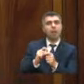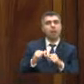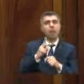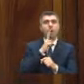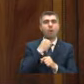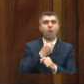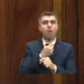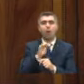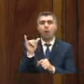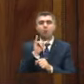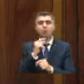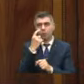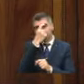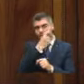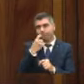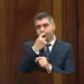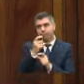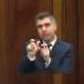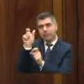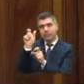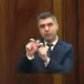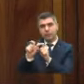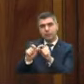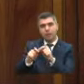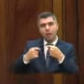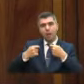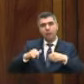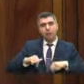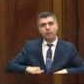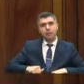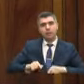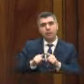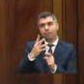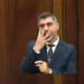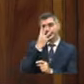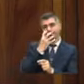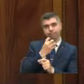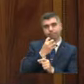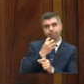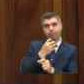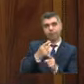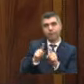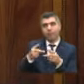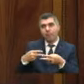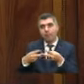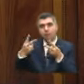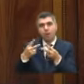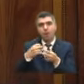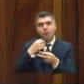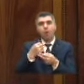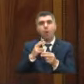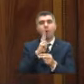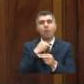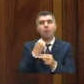في تقاسيم وجوه هذه الكفاءات الوطنية العالية، غير أن أملنا خاب بعد أن خرجت الحكومة الجديدة من عنق الزجاجة،